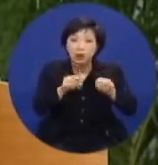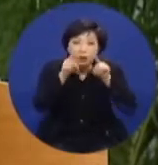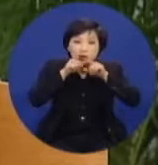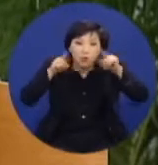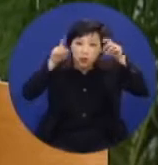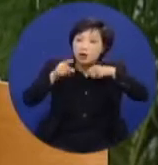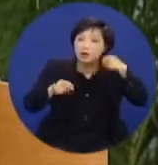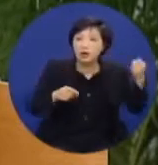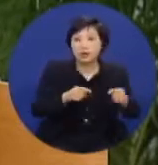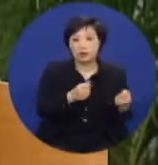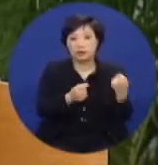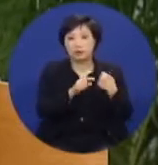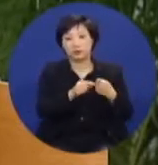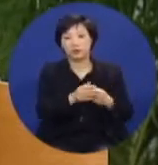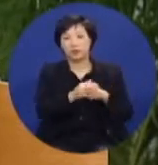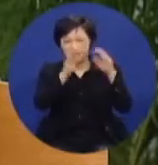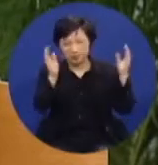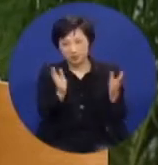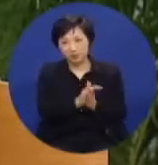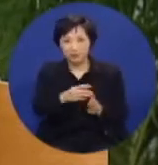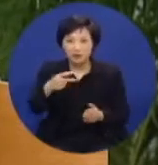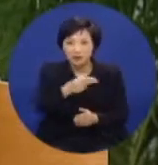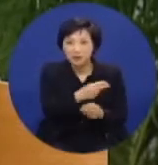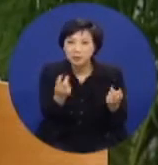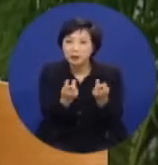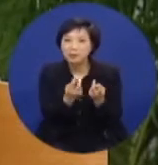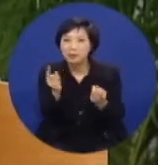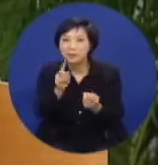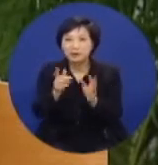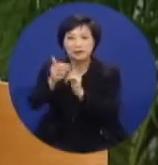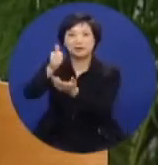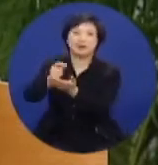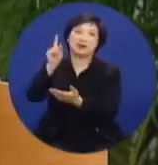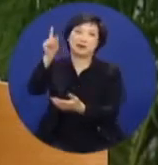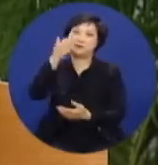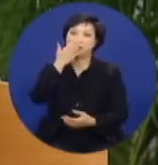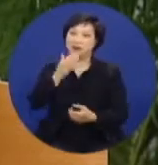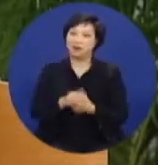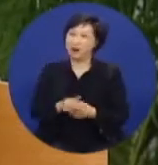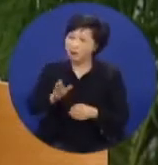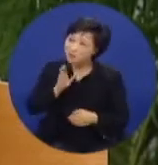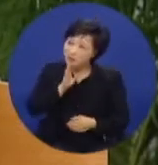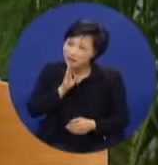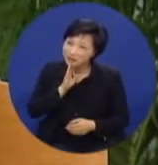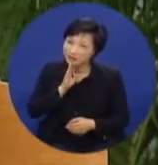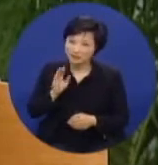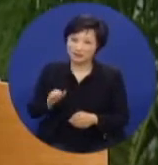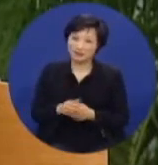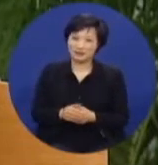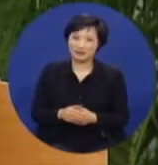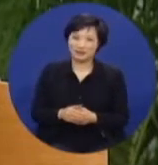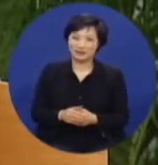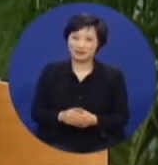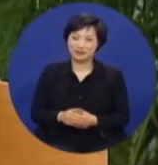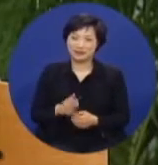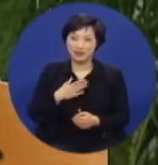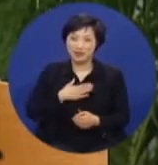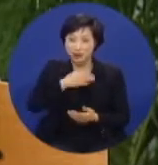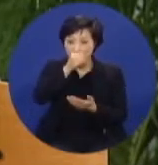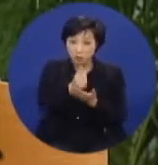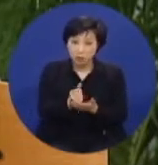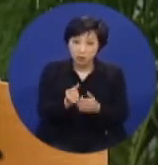세력 이걸 없이는 길은 예수 밖에 없다 맞아 체로 추워 소